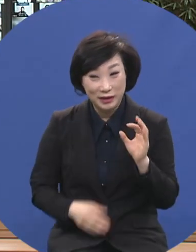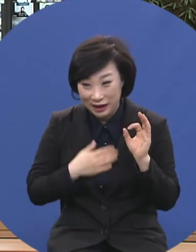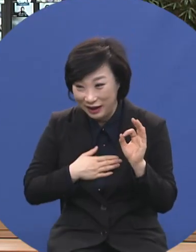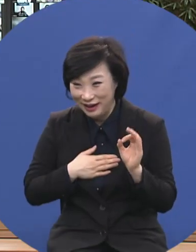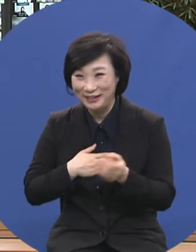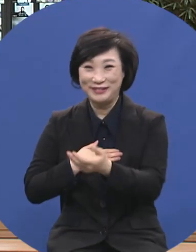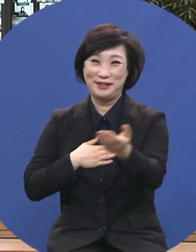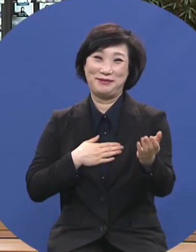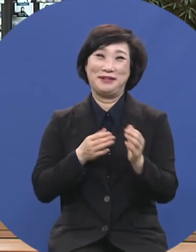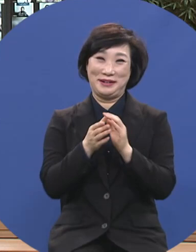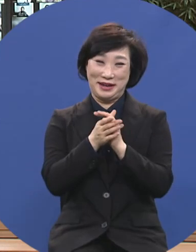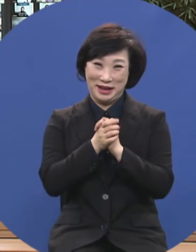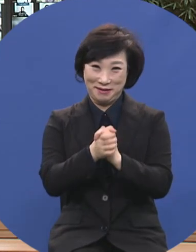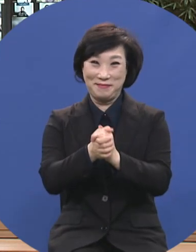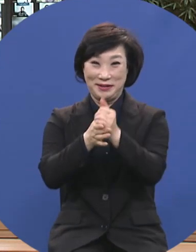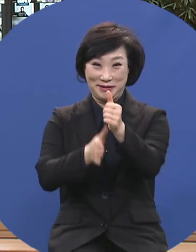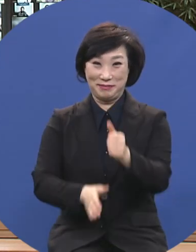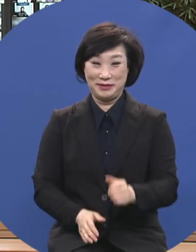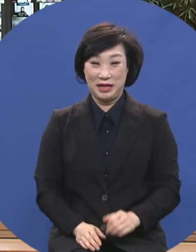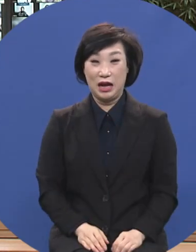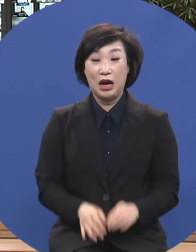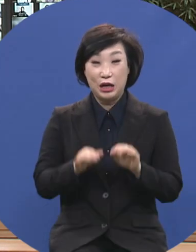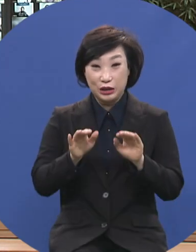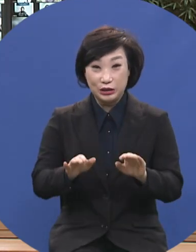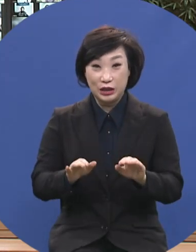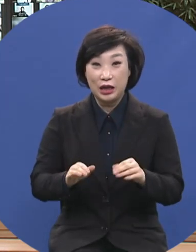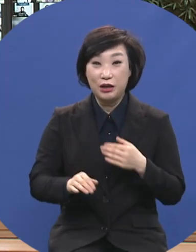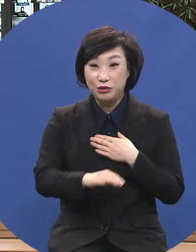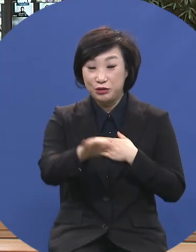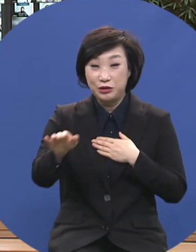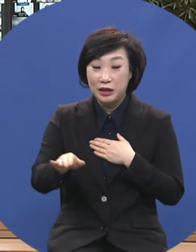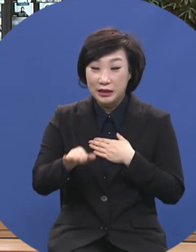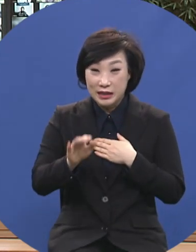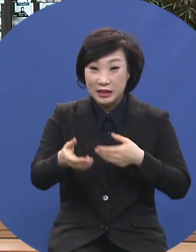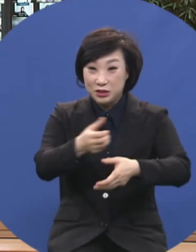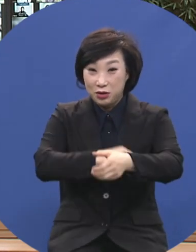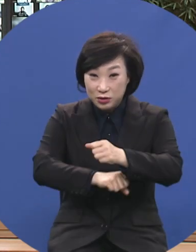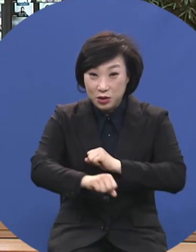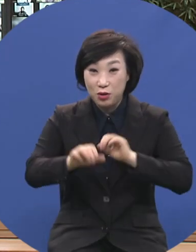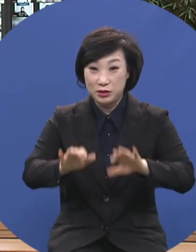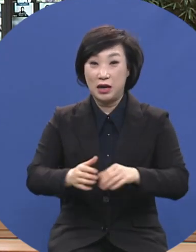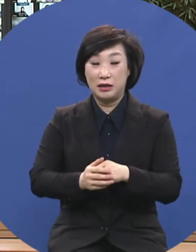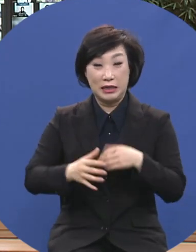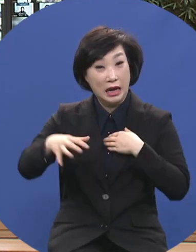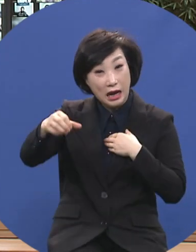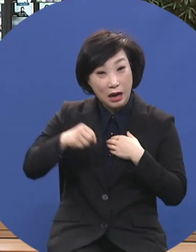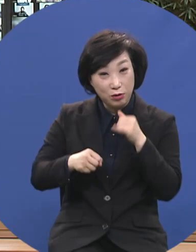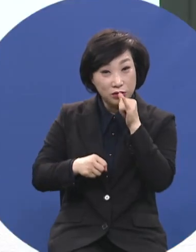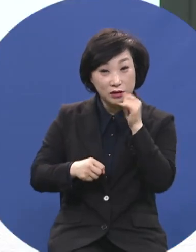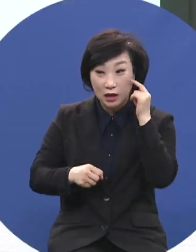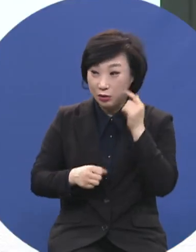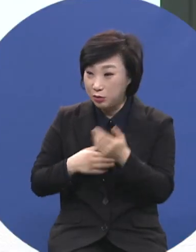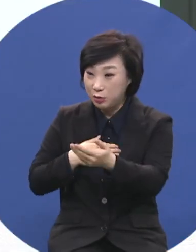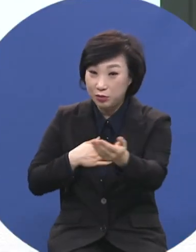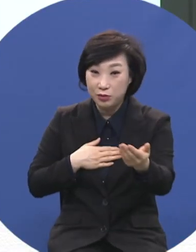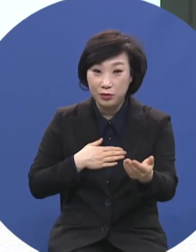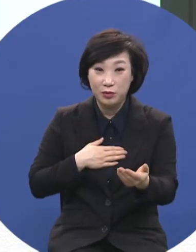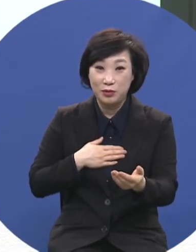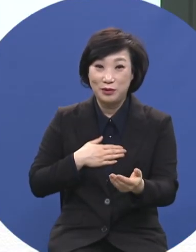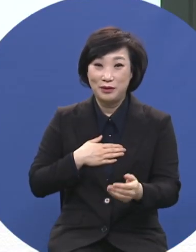이해되시면 아멘 합시다. 근데 그만큼 적극적으로 수용하느냐.